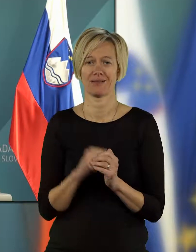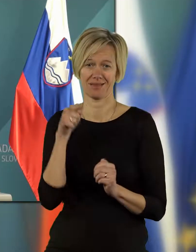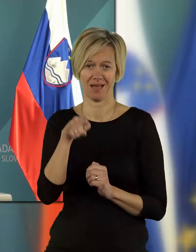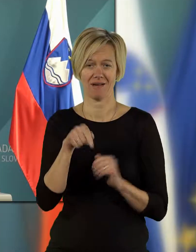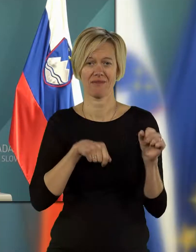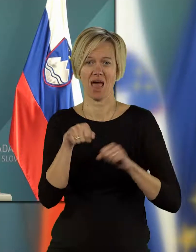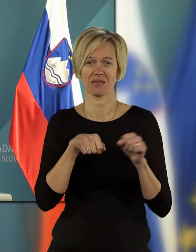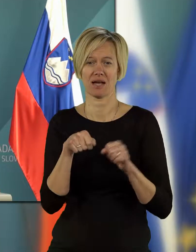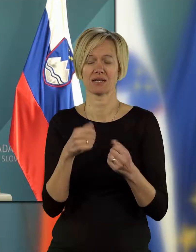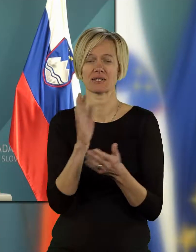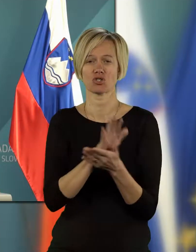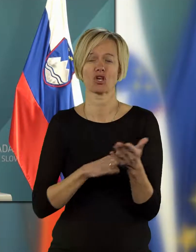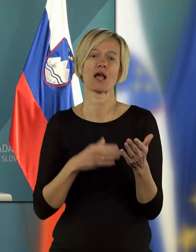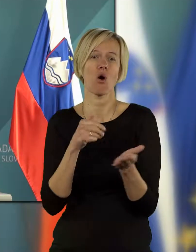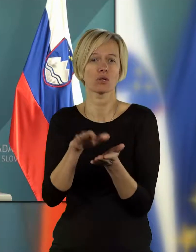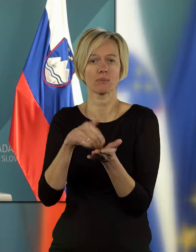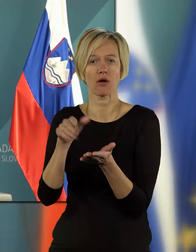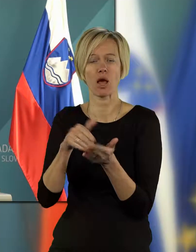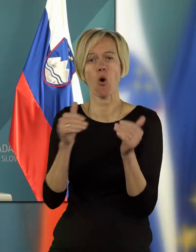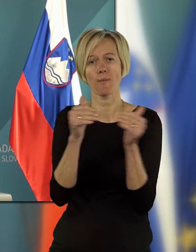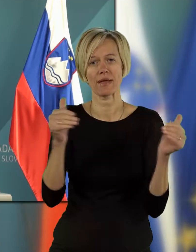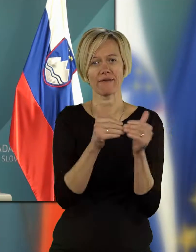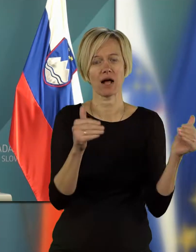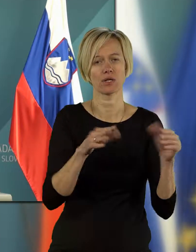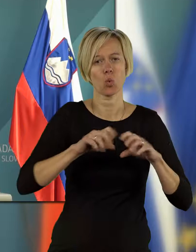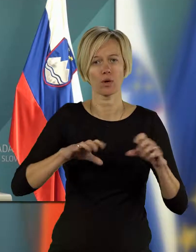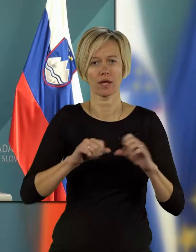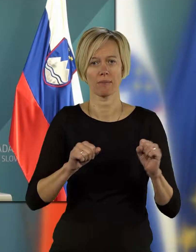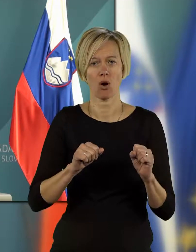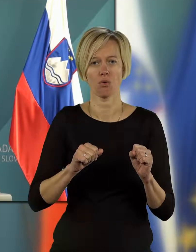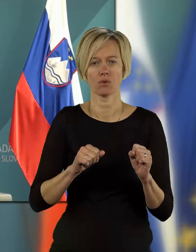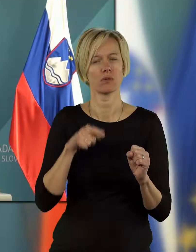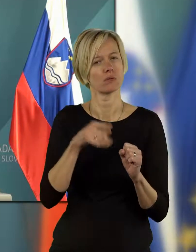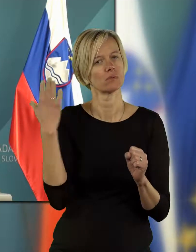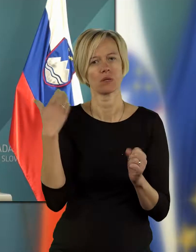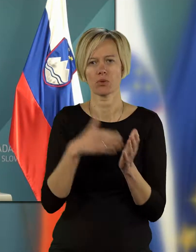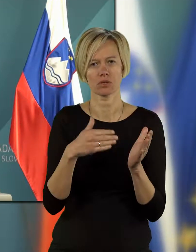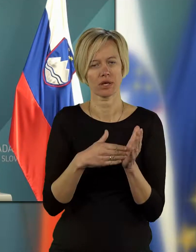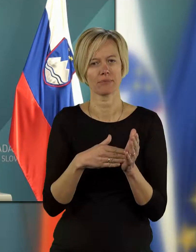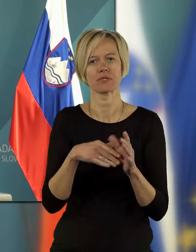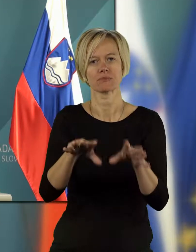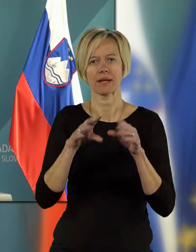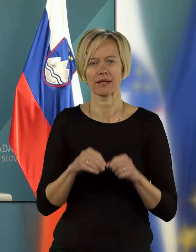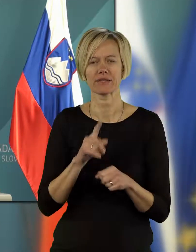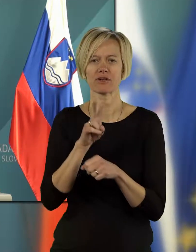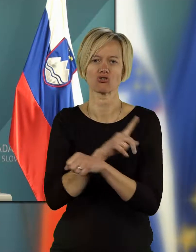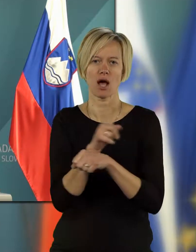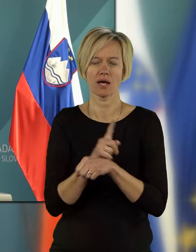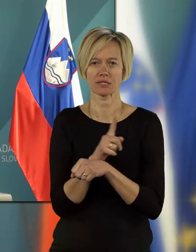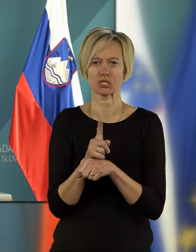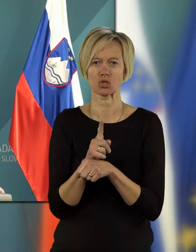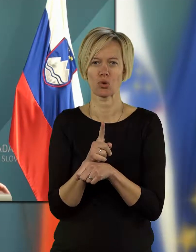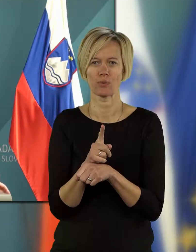Ta vlada je začela z odpravljanjem omejevalnih ukrepov, ki so bili potrebni in so bili sprejeti v